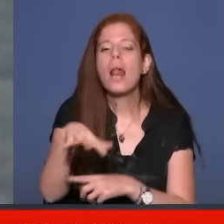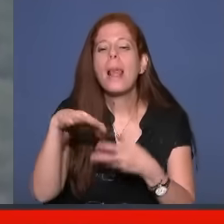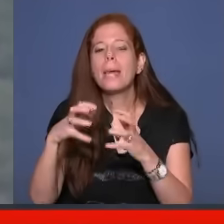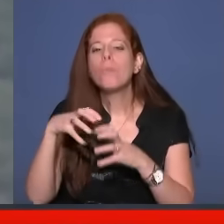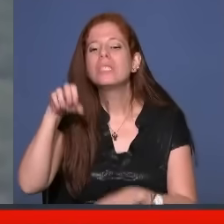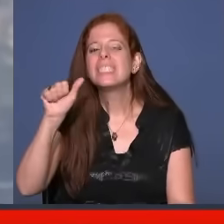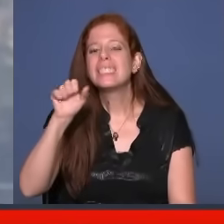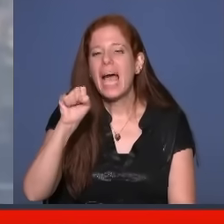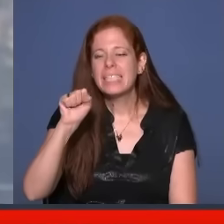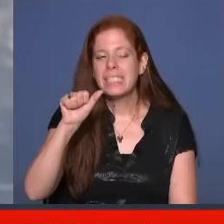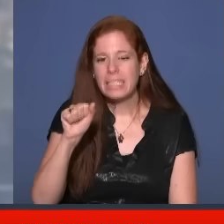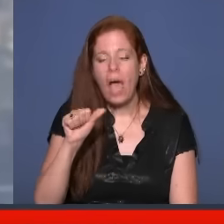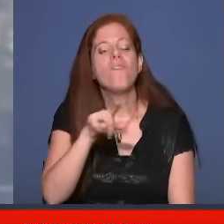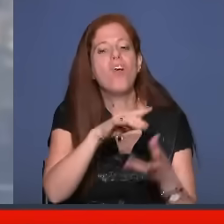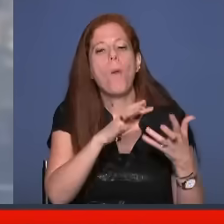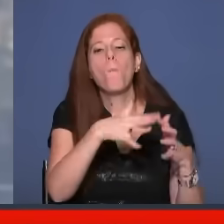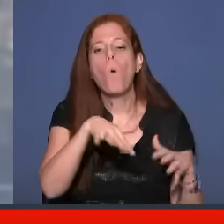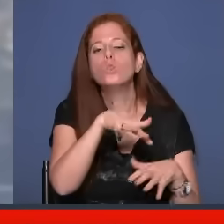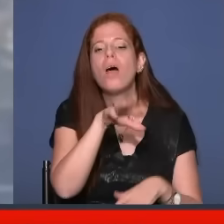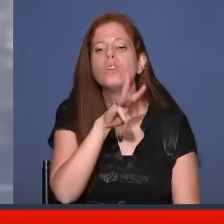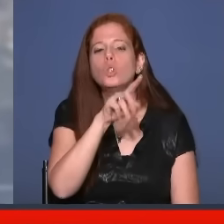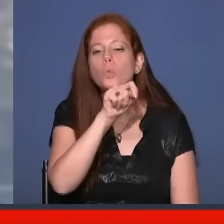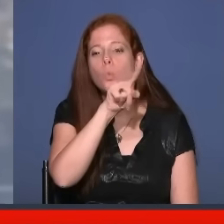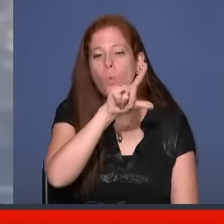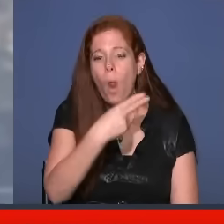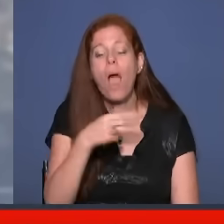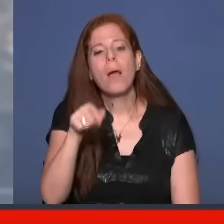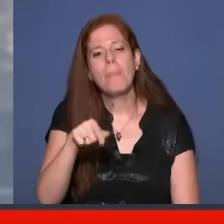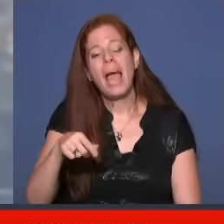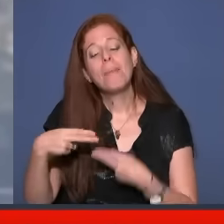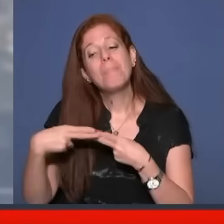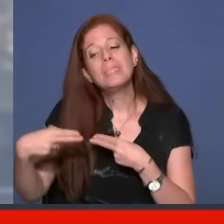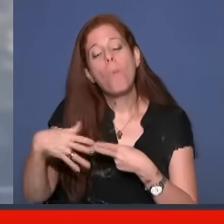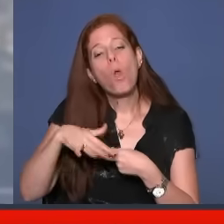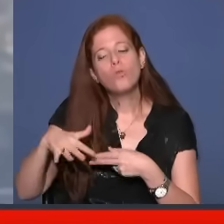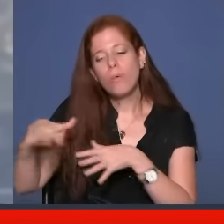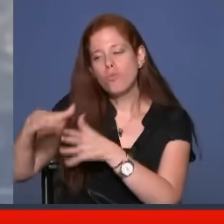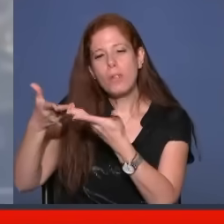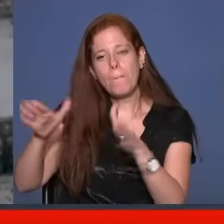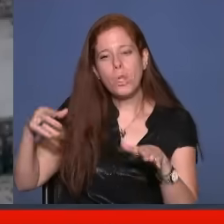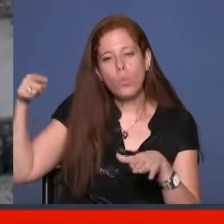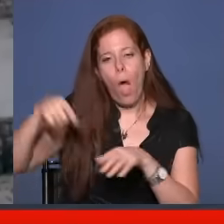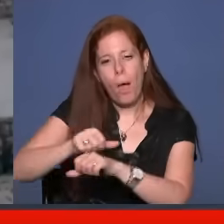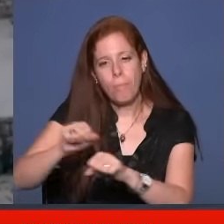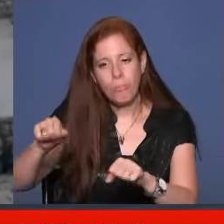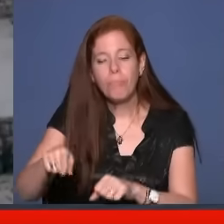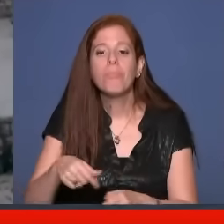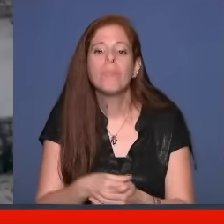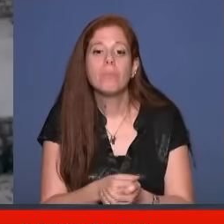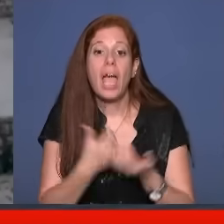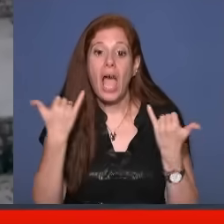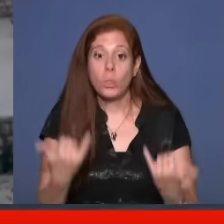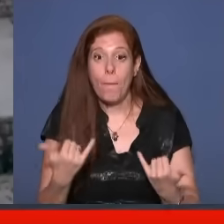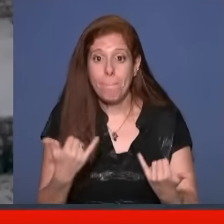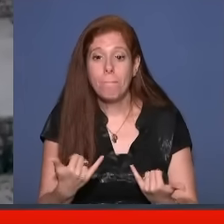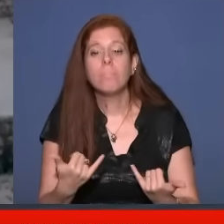שטולה. גם כאן הנפילות היו בשטחים פתוחים בסמוך ליישובים. היום לאורך כל הגזרה, מהרמשה ועד